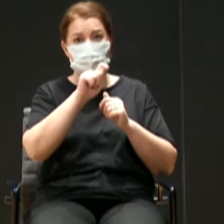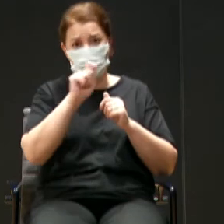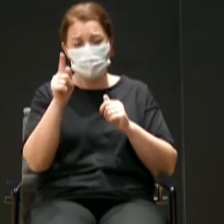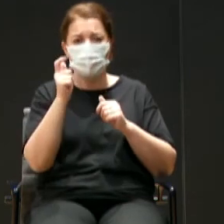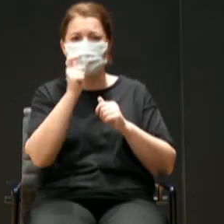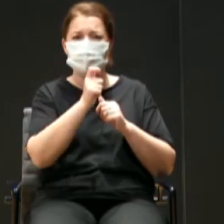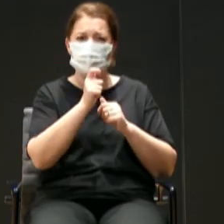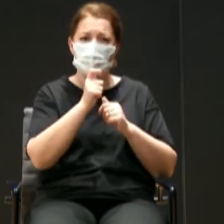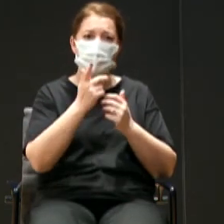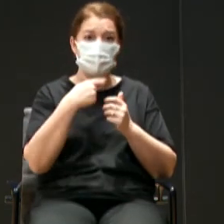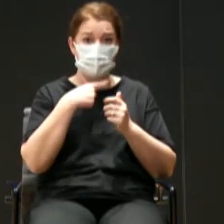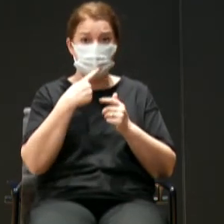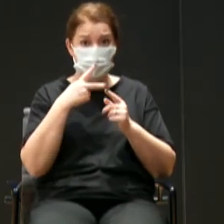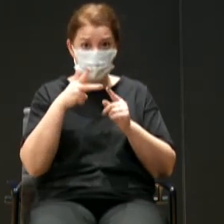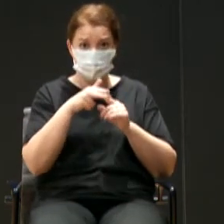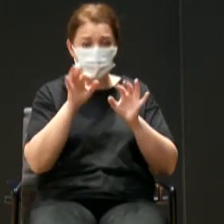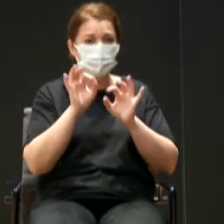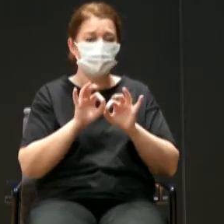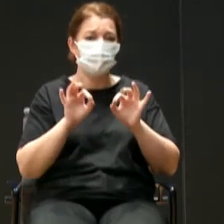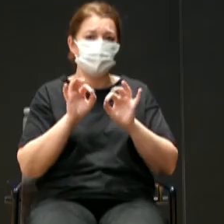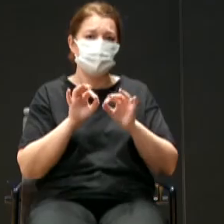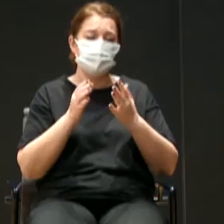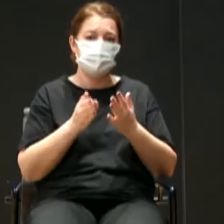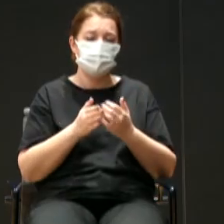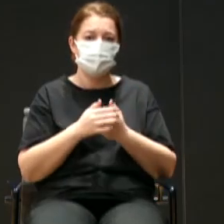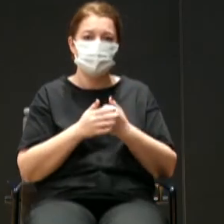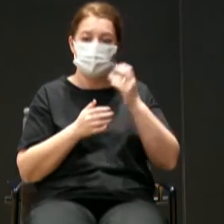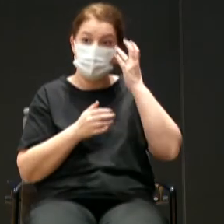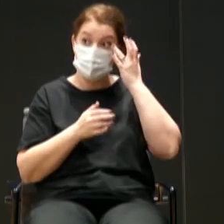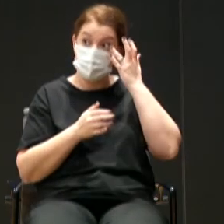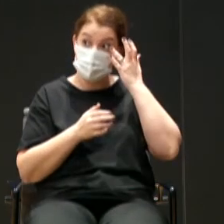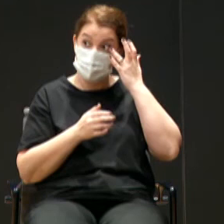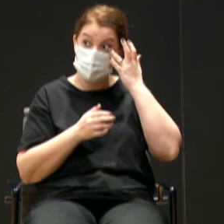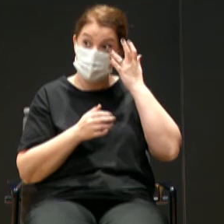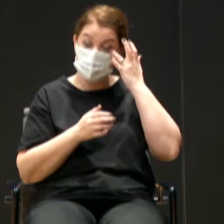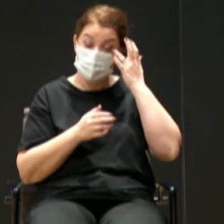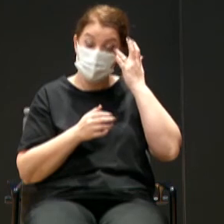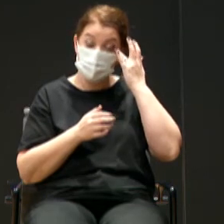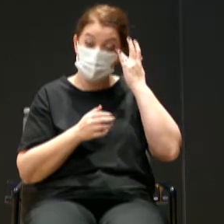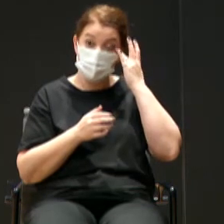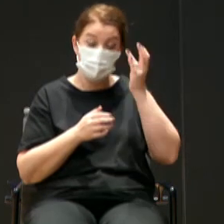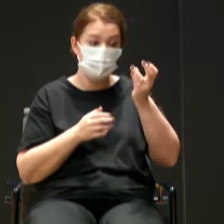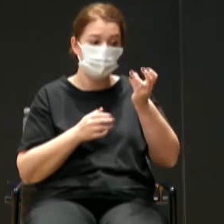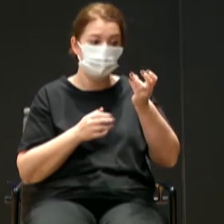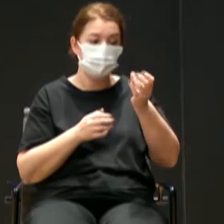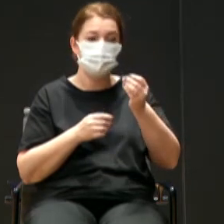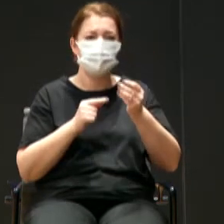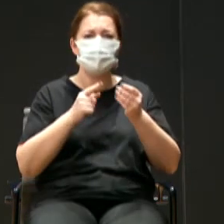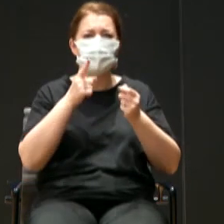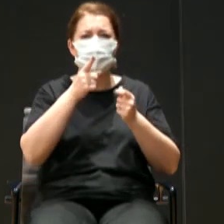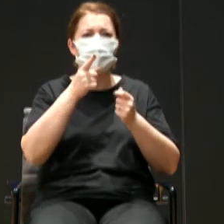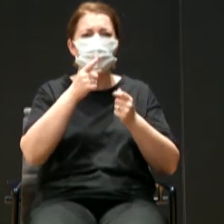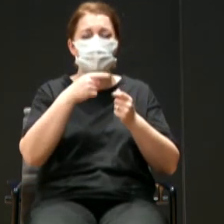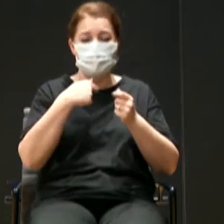hiç kestim mi sizin konuşmanızı, herhangi bir konuşmacın? Buyurun devam kesmedim. Edin. Kesmedim. Buna işte Türk literatüründe buna da